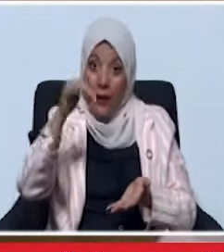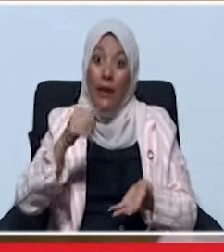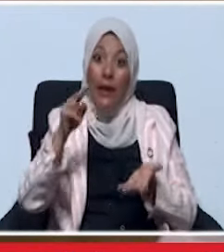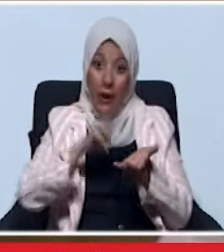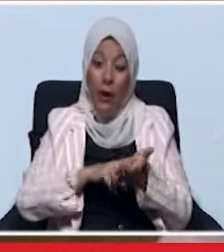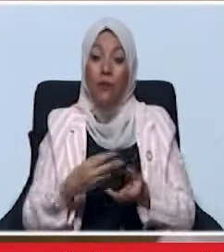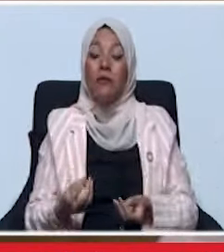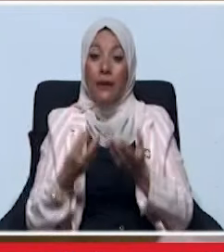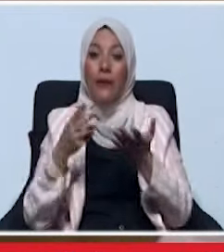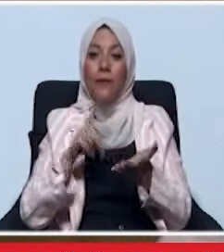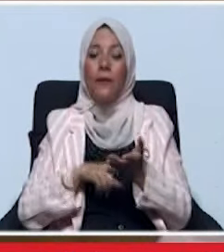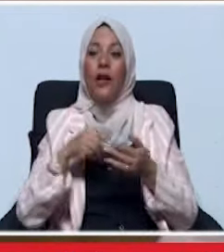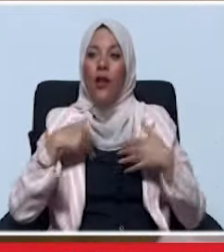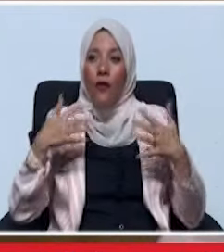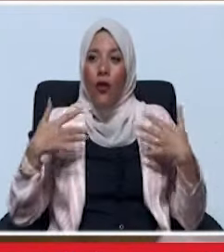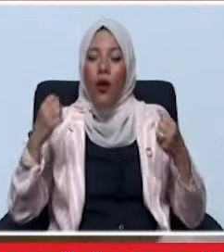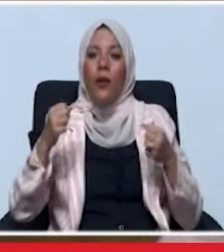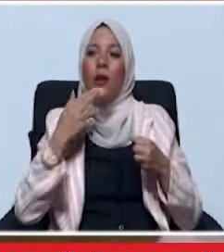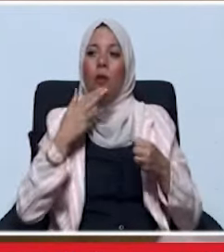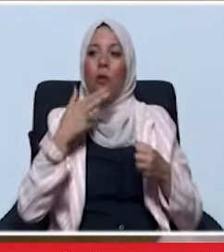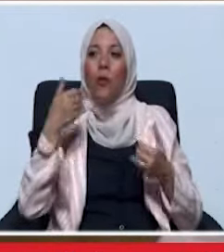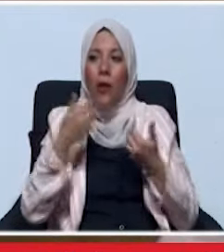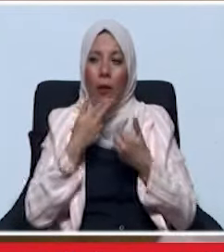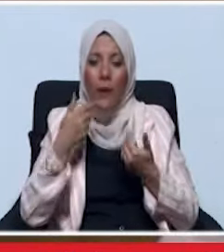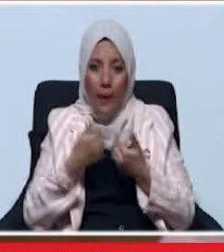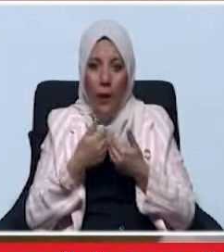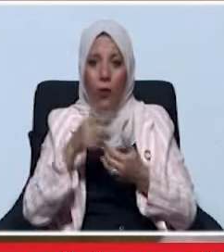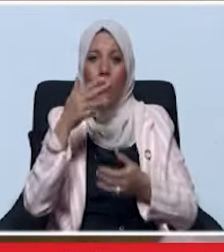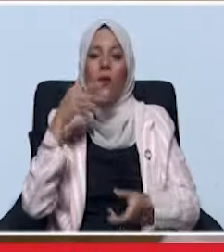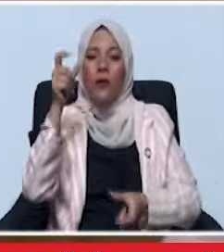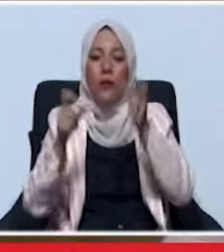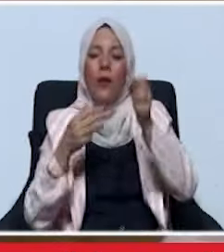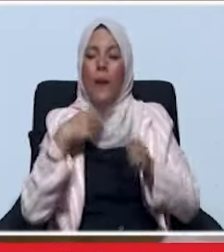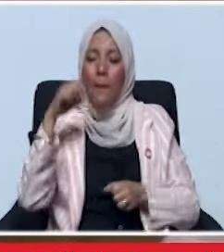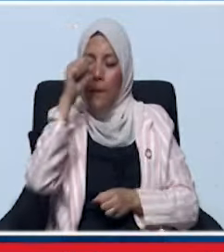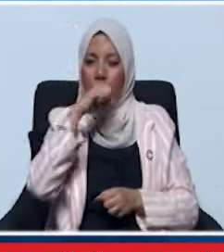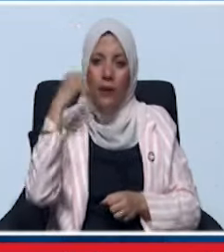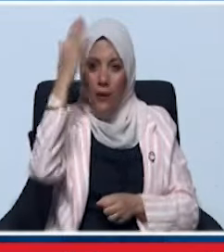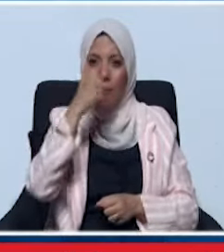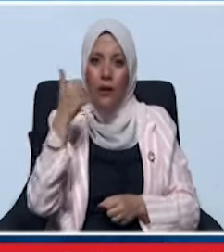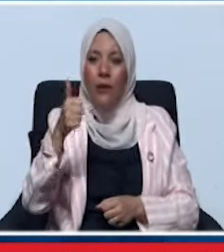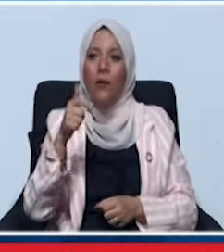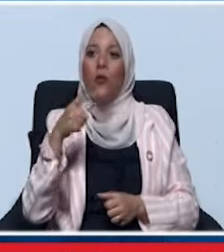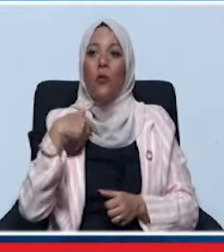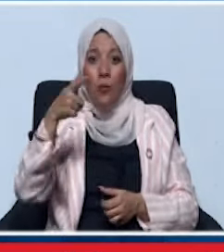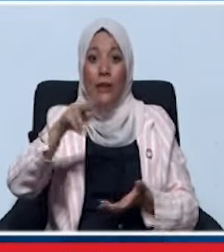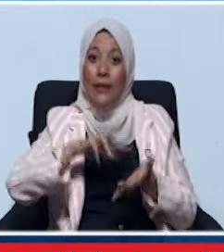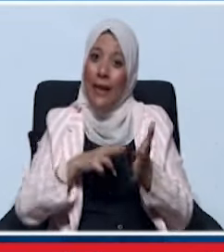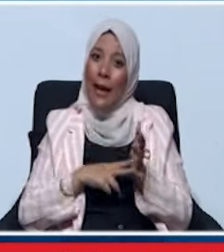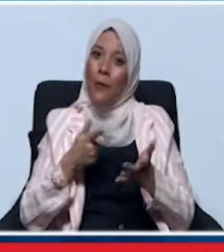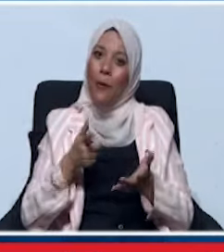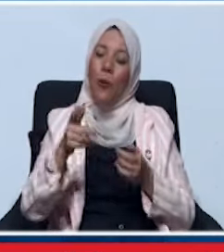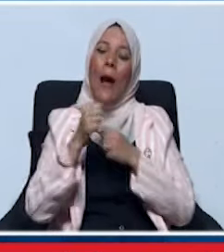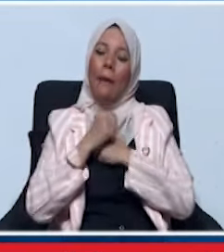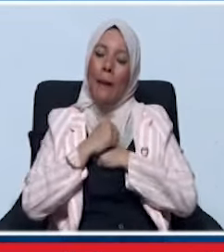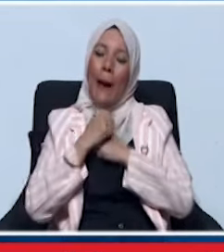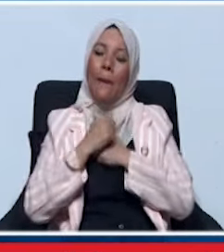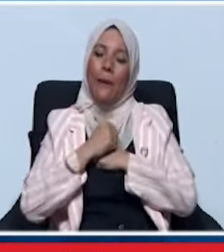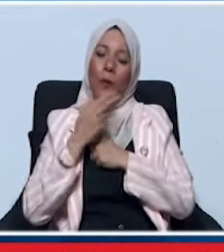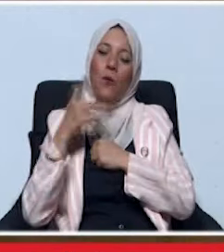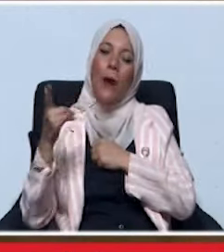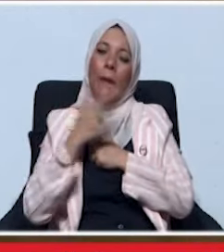الذكريات. يسعدني جدا يكون معايا في واحد من الناس، المطرب الجميل حسن فؤاد. سلامات حبيبي. حبيبي اخبارك ايه؟